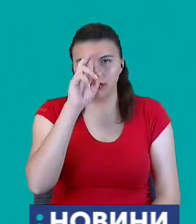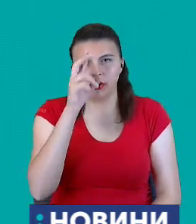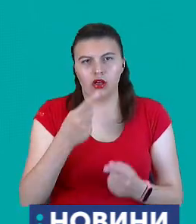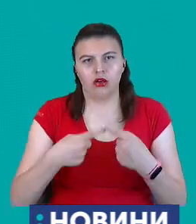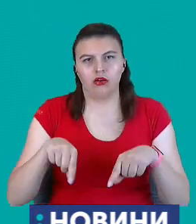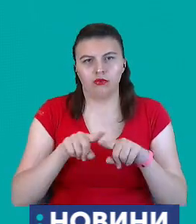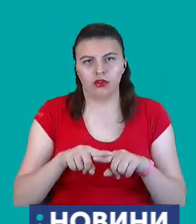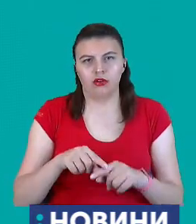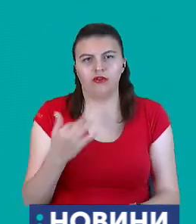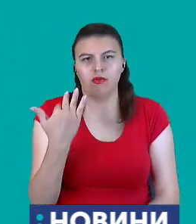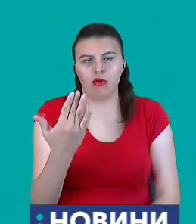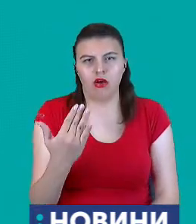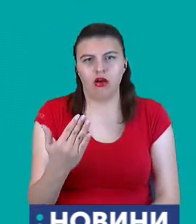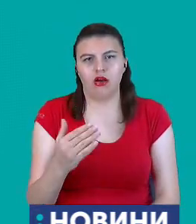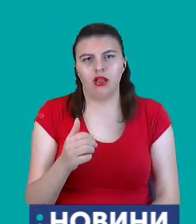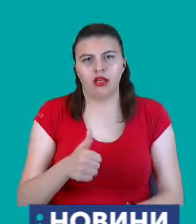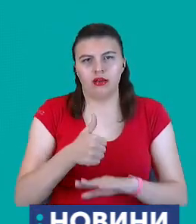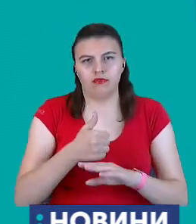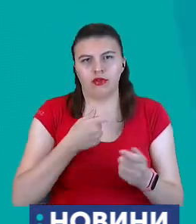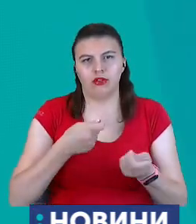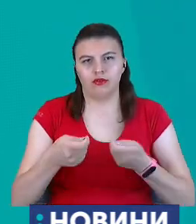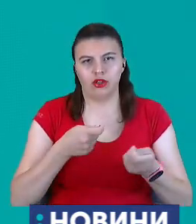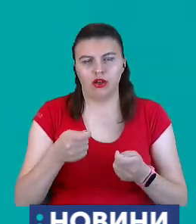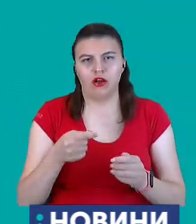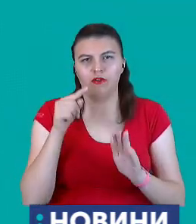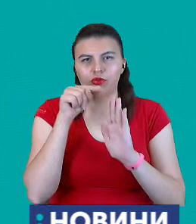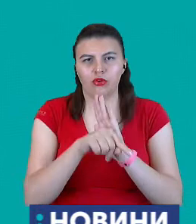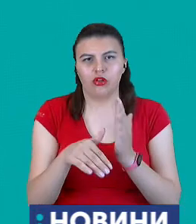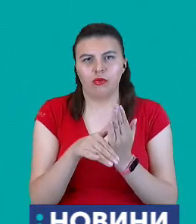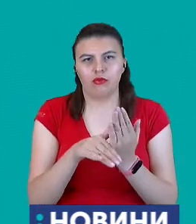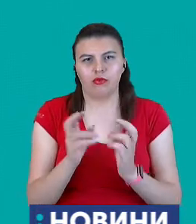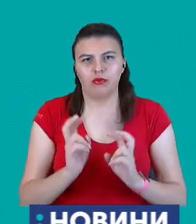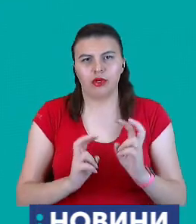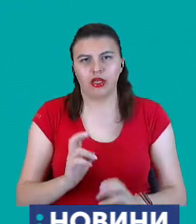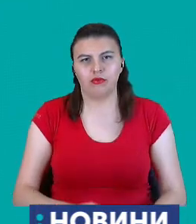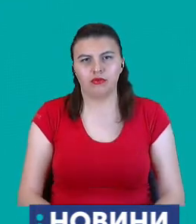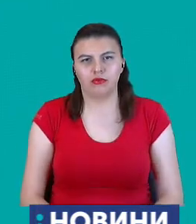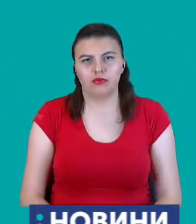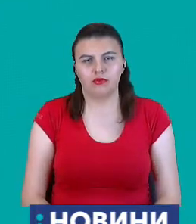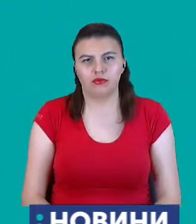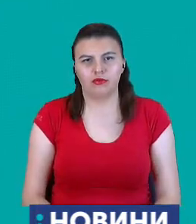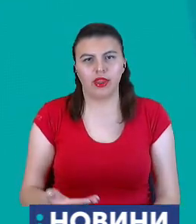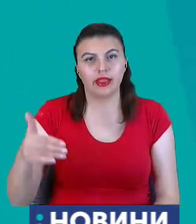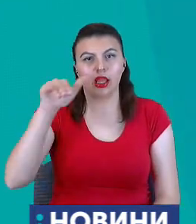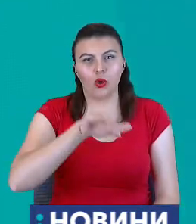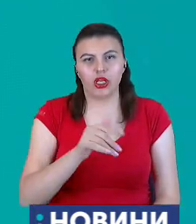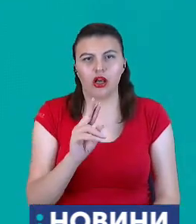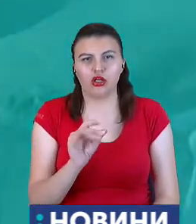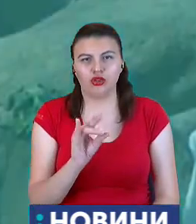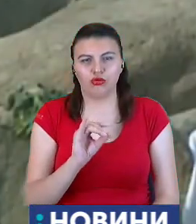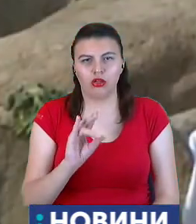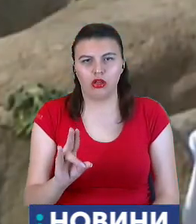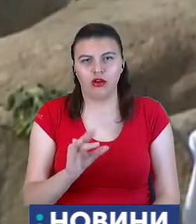адміністрації Сергія Гайдая втрутитись та допомогти підприємству. На горі Карачун волонтери та